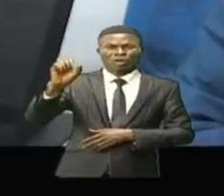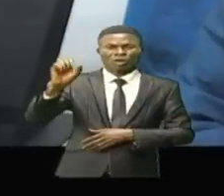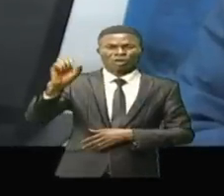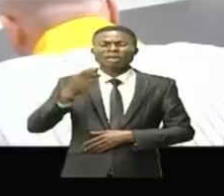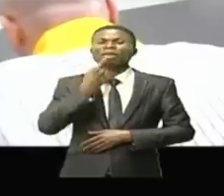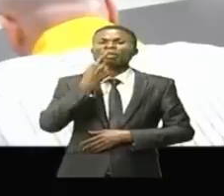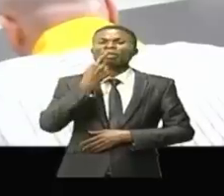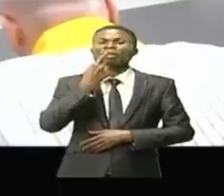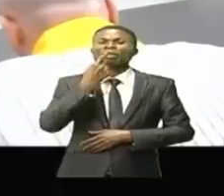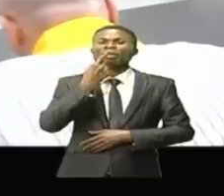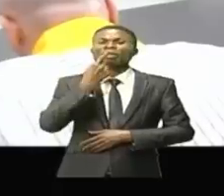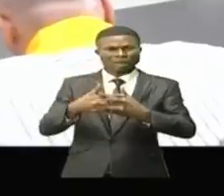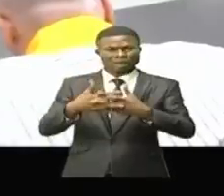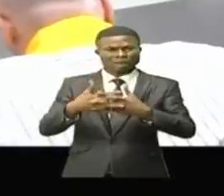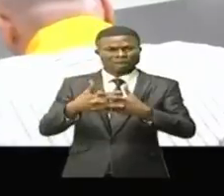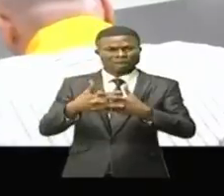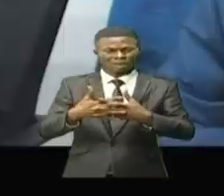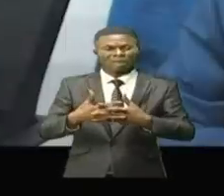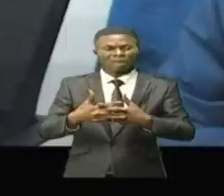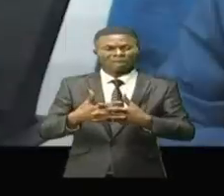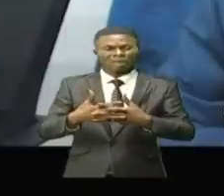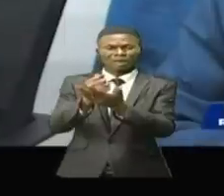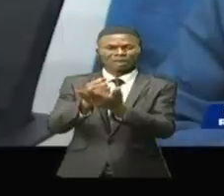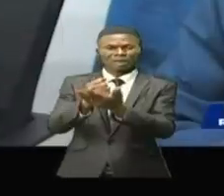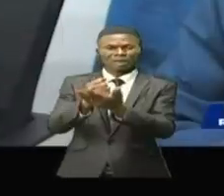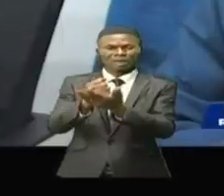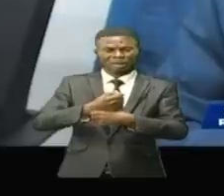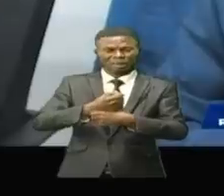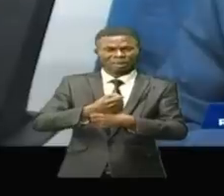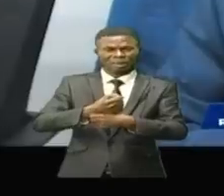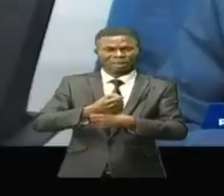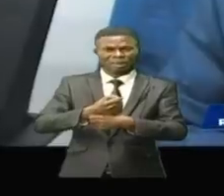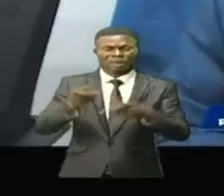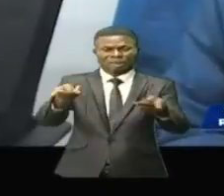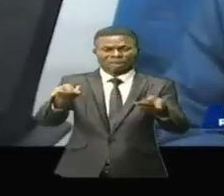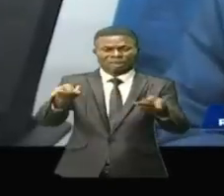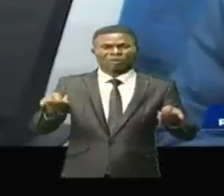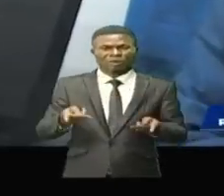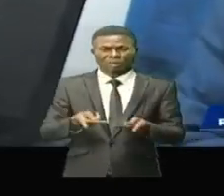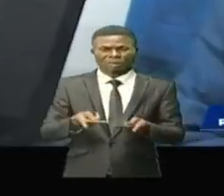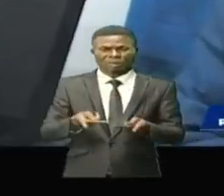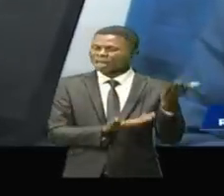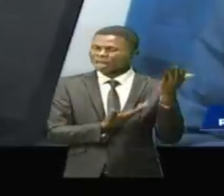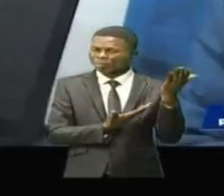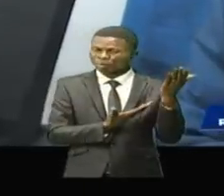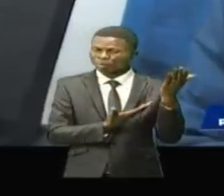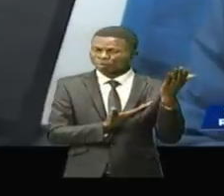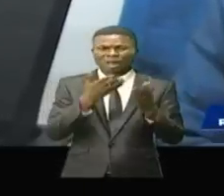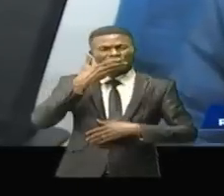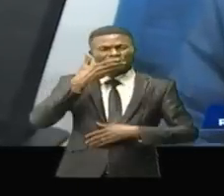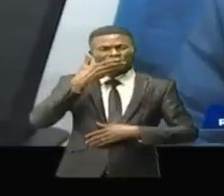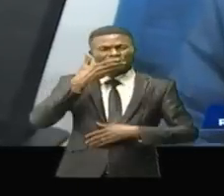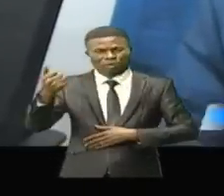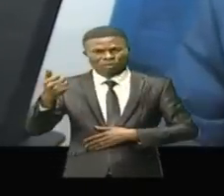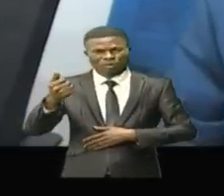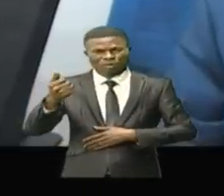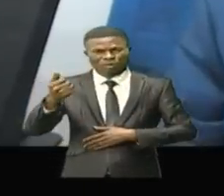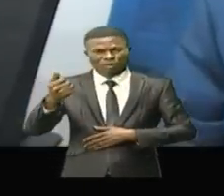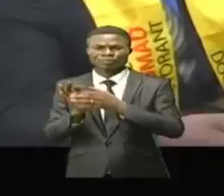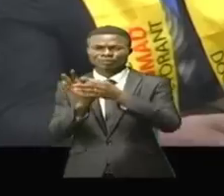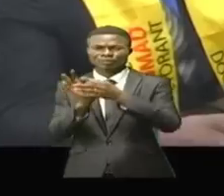que ce partenariat permettra de créer un cadre propice de